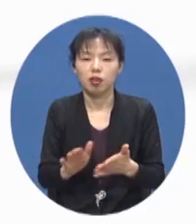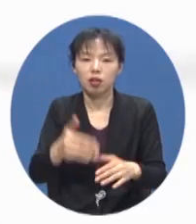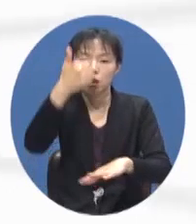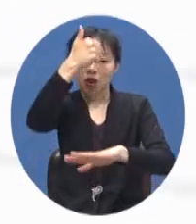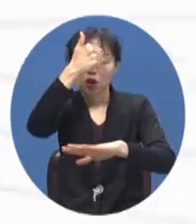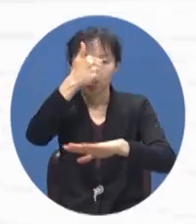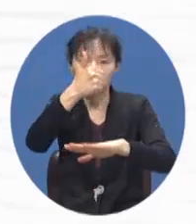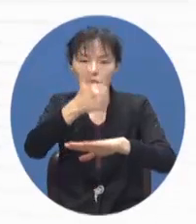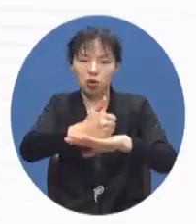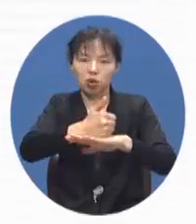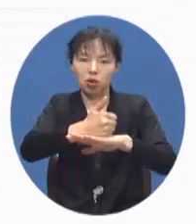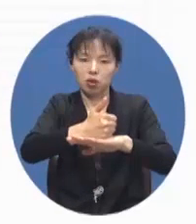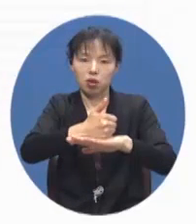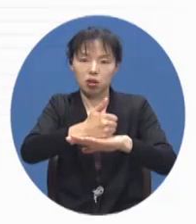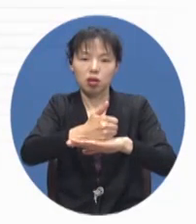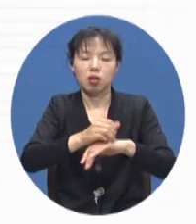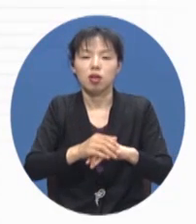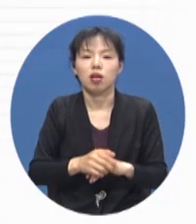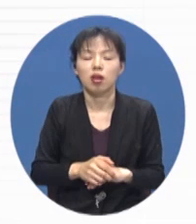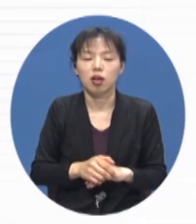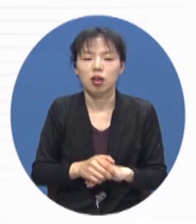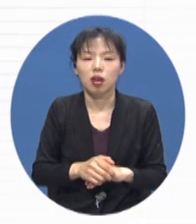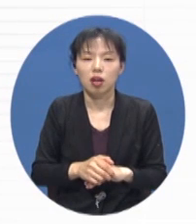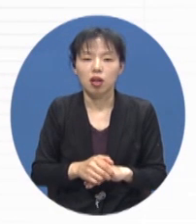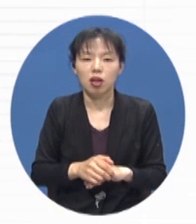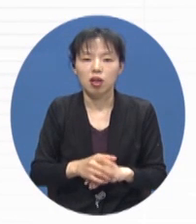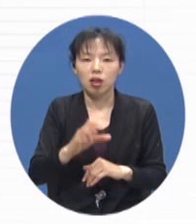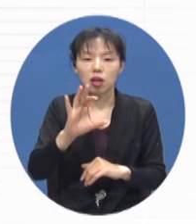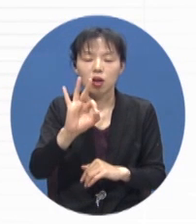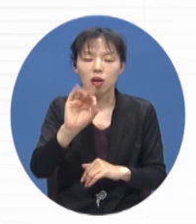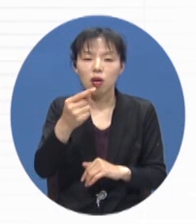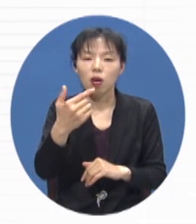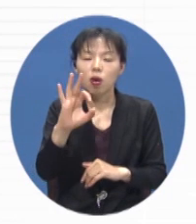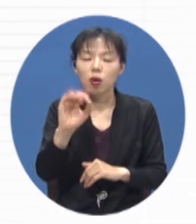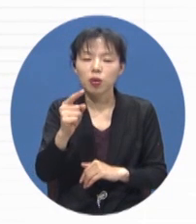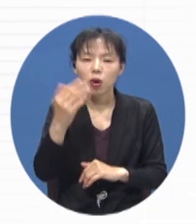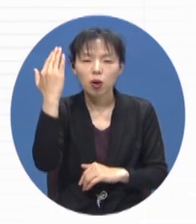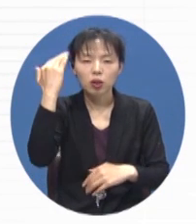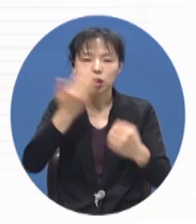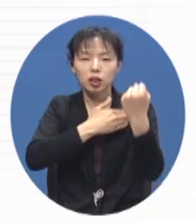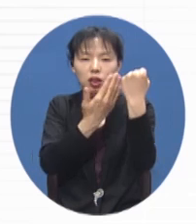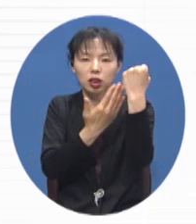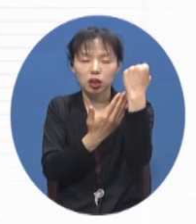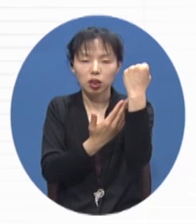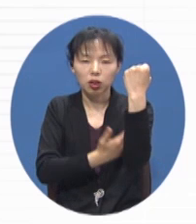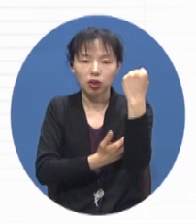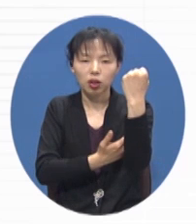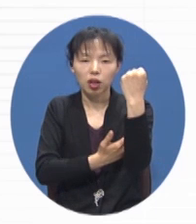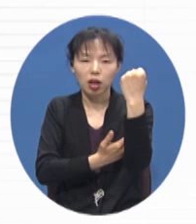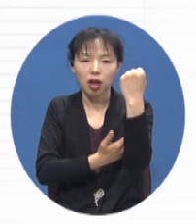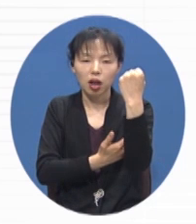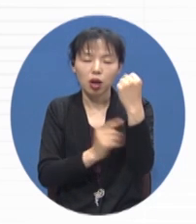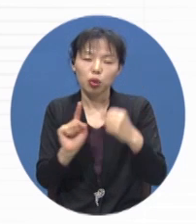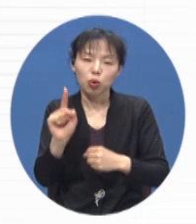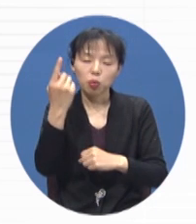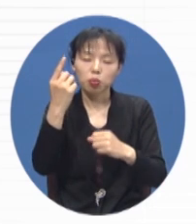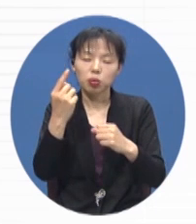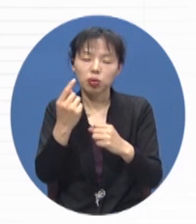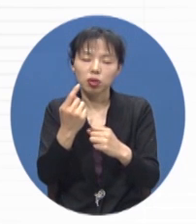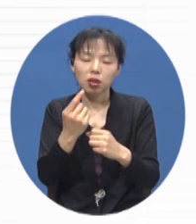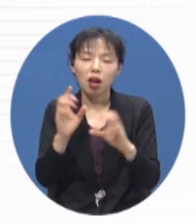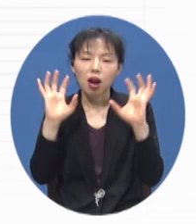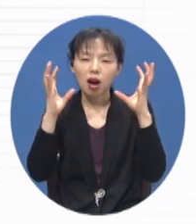결과가 나왔습니다. 언어 지능이 높았던 아이들은 언어에 대한 기억력 점수가 음악에 대한 기억력